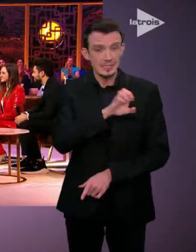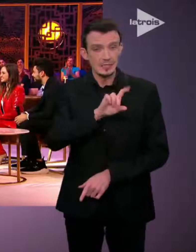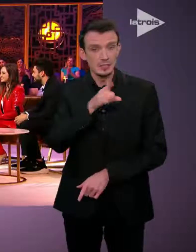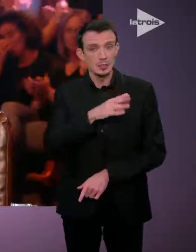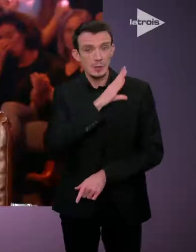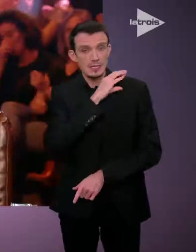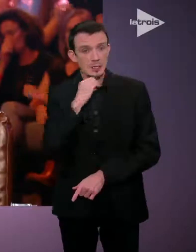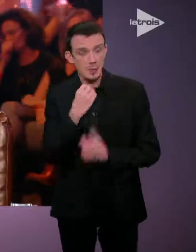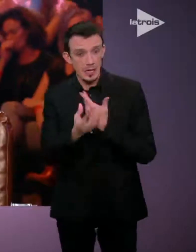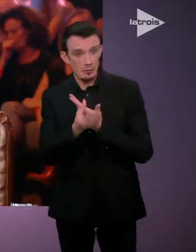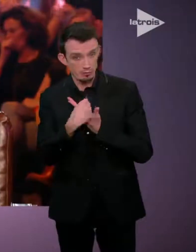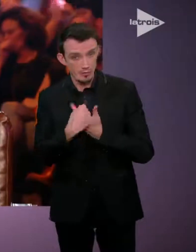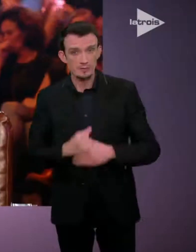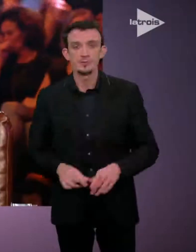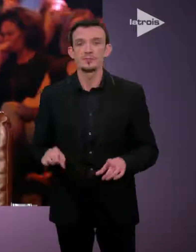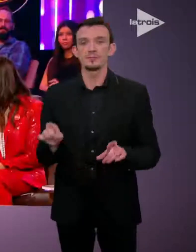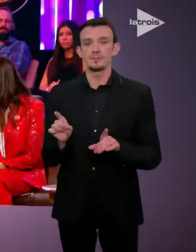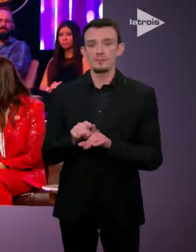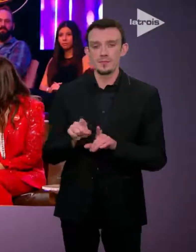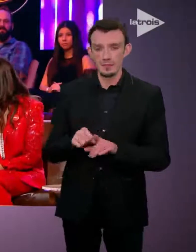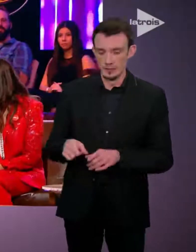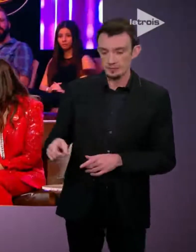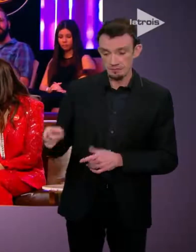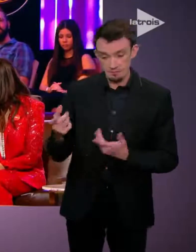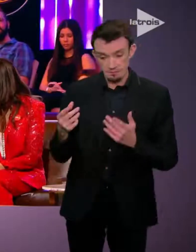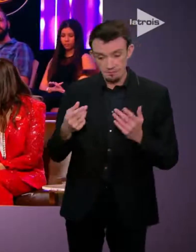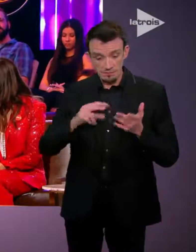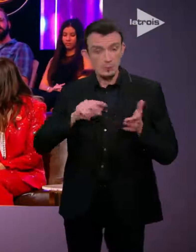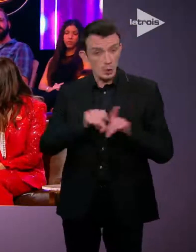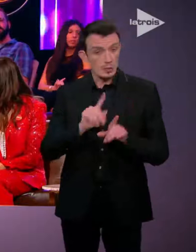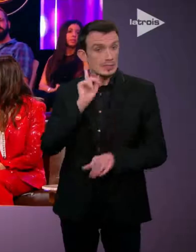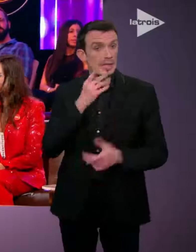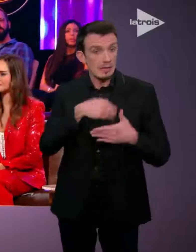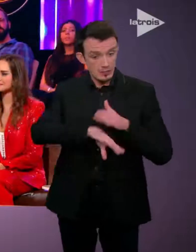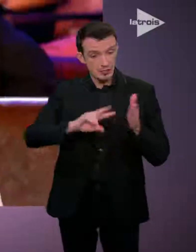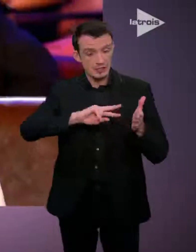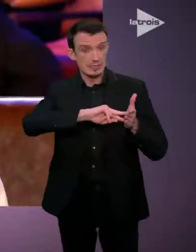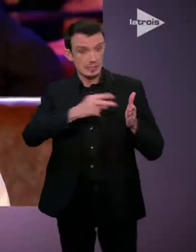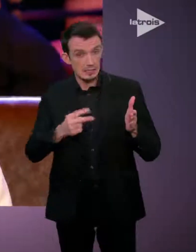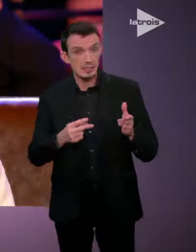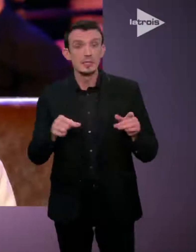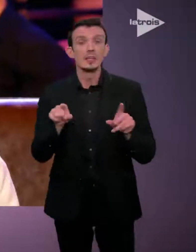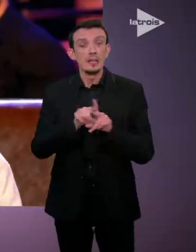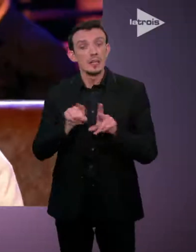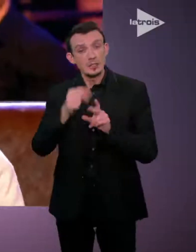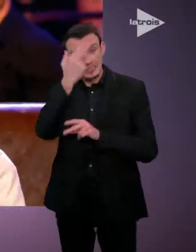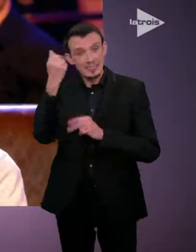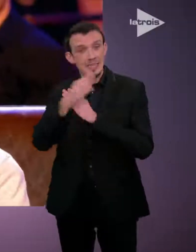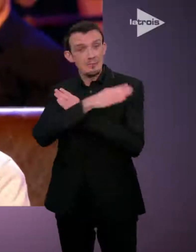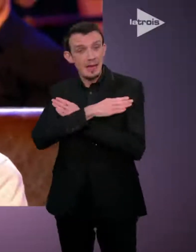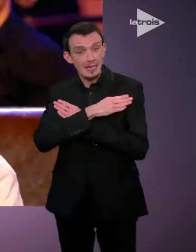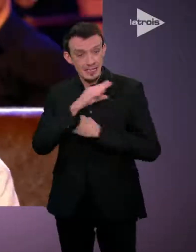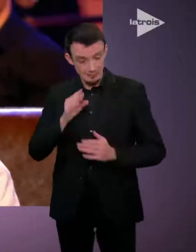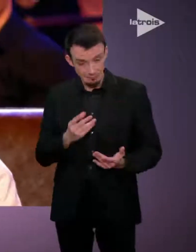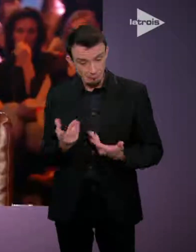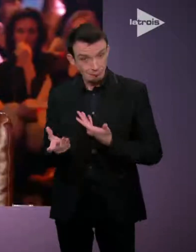Voilà, Zoé, elle est aussi à l'Institut Sainte-Marie dans ce projet École et Surdité. Salut Zoé. Alors, je vais essayer de refaire